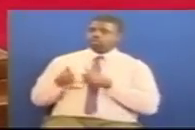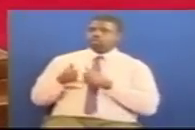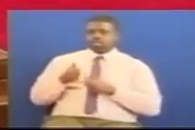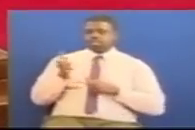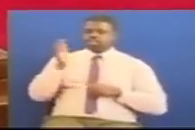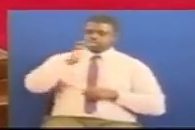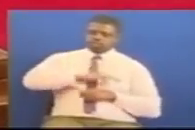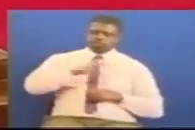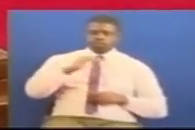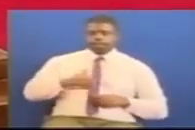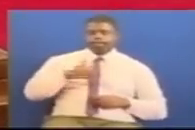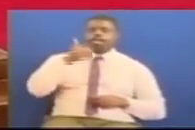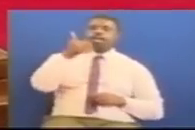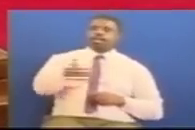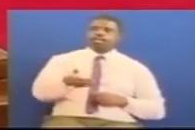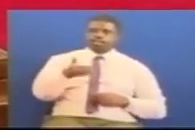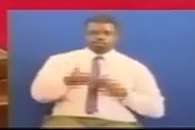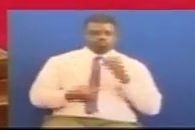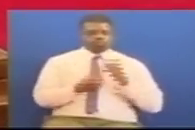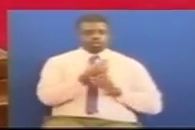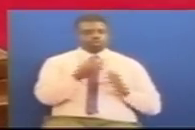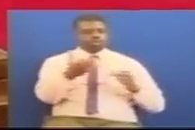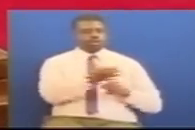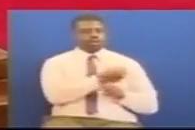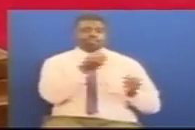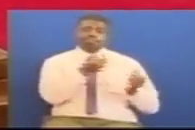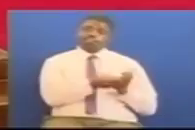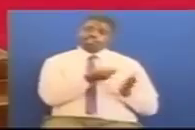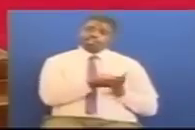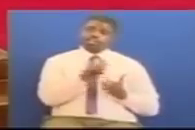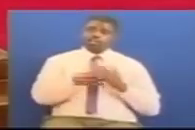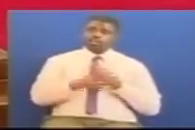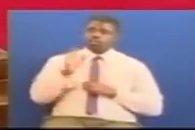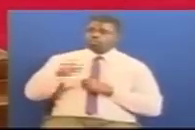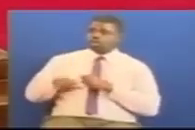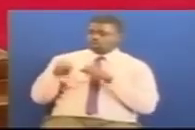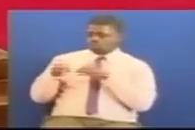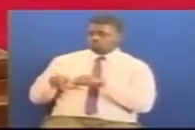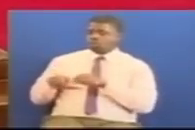usoni kulingana na upatikanaji wa fedha hususan katika mwaka huu wa fedha